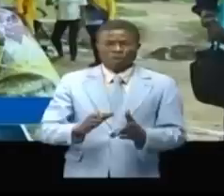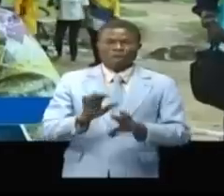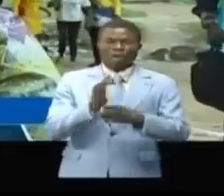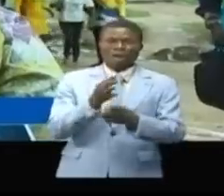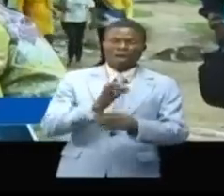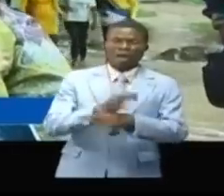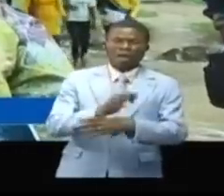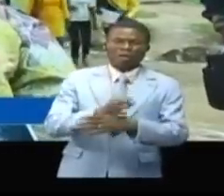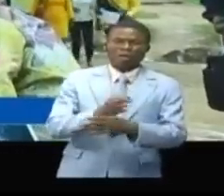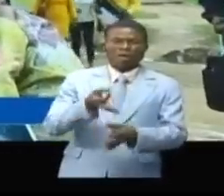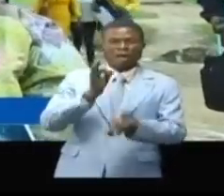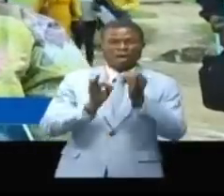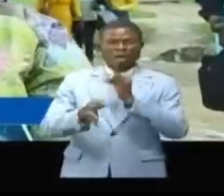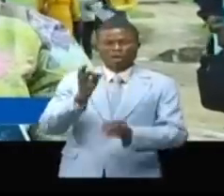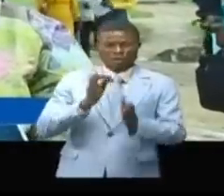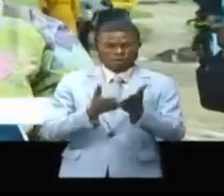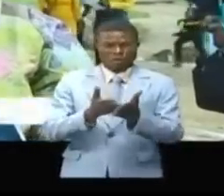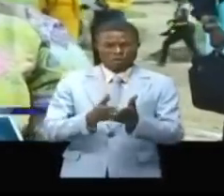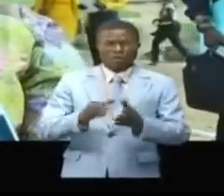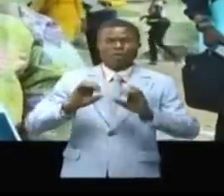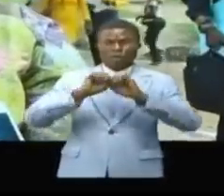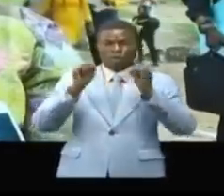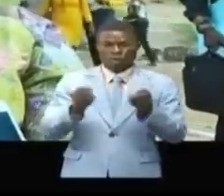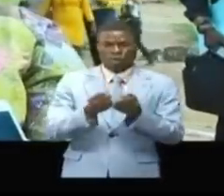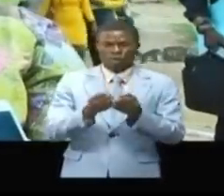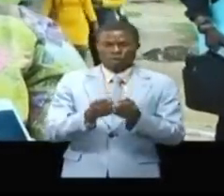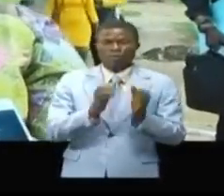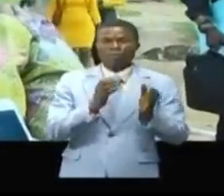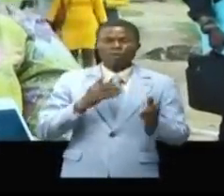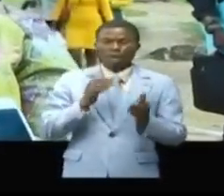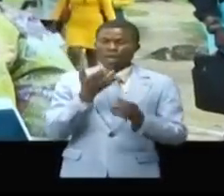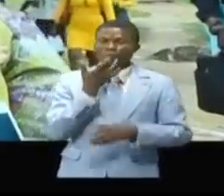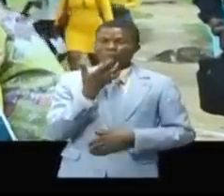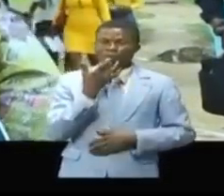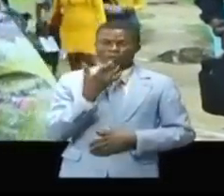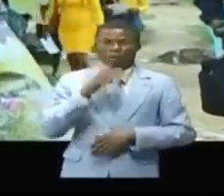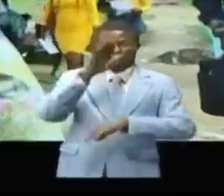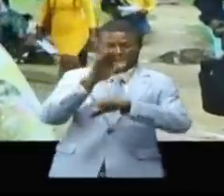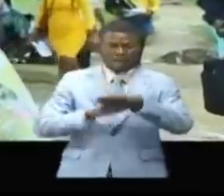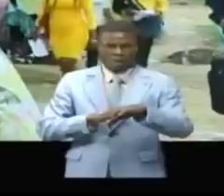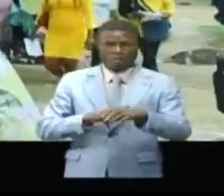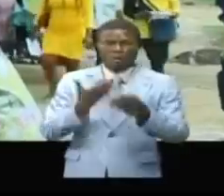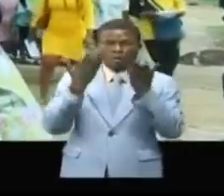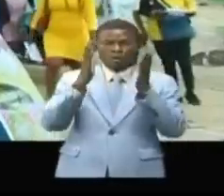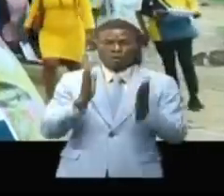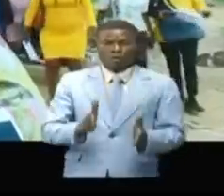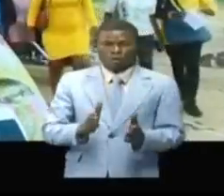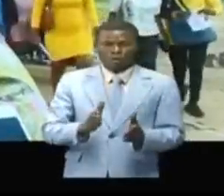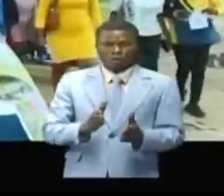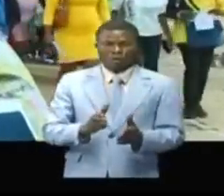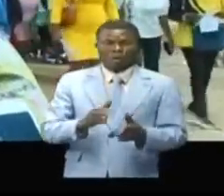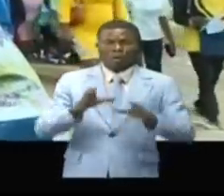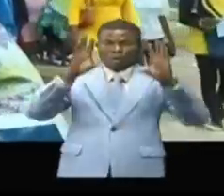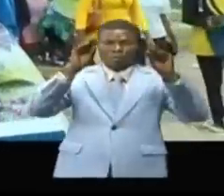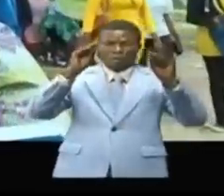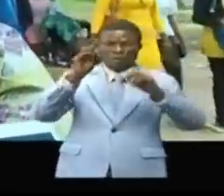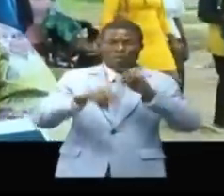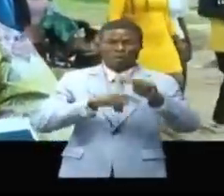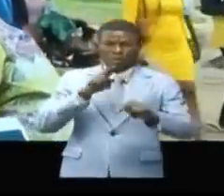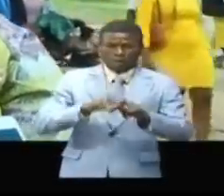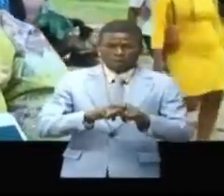et d'autres réseaux sociaux. On a préféré les inviter à aller sur la Bibliothèque